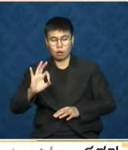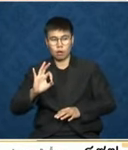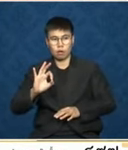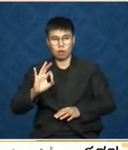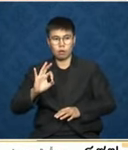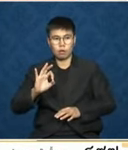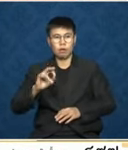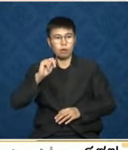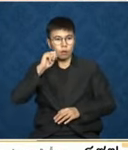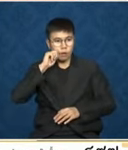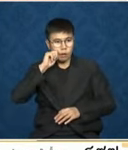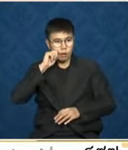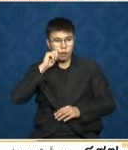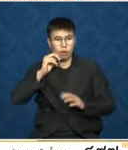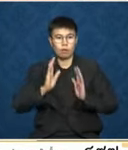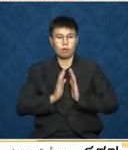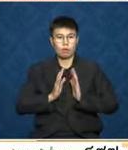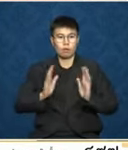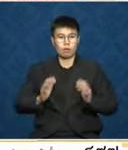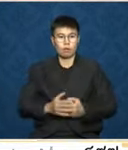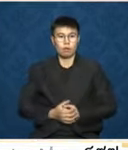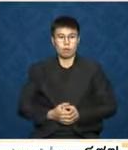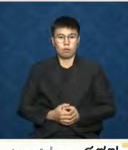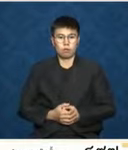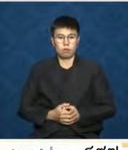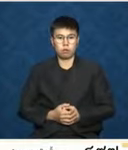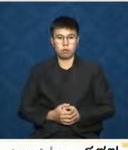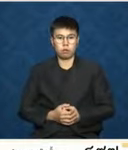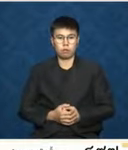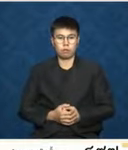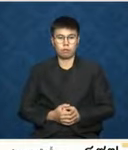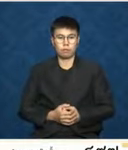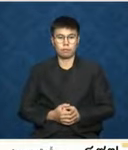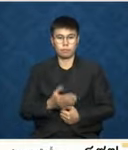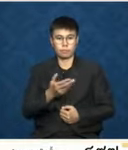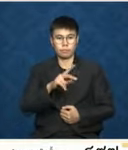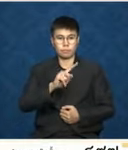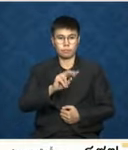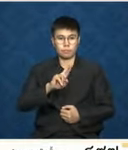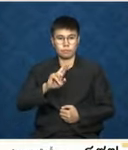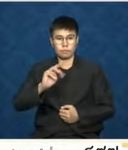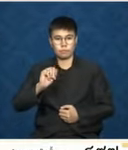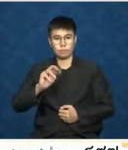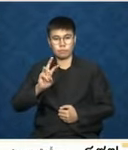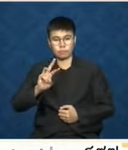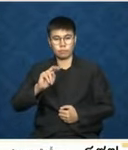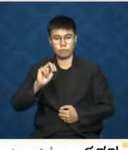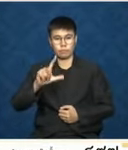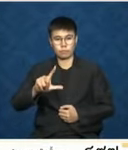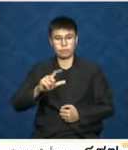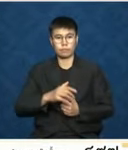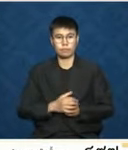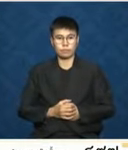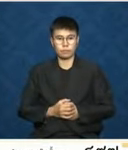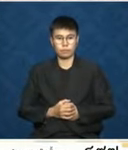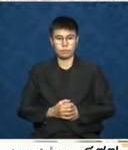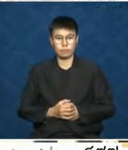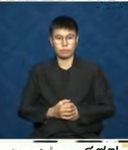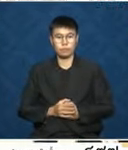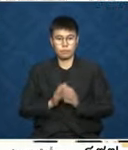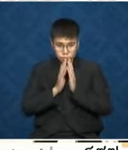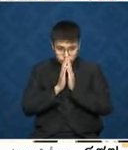ด้วยครับขอบคุณครับขอเชิญคุณประมวลพงษ์ถาวรเดชครับครับกราบ